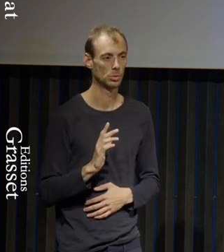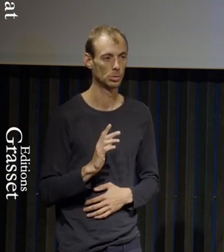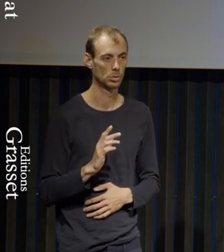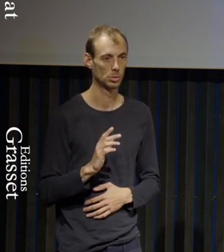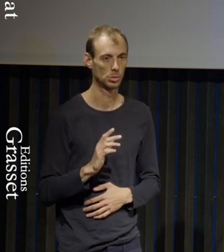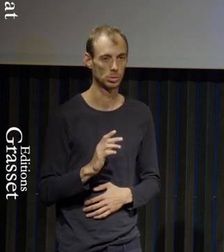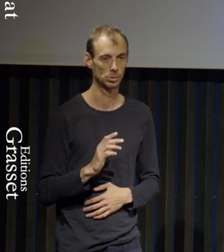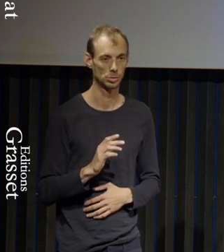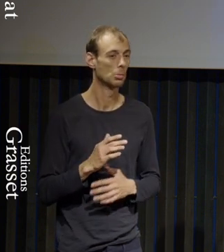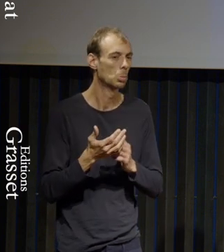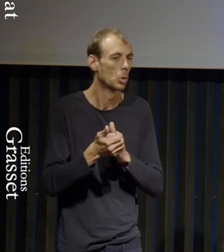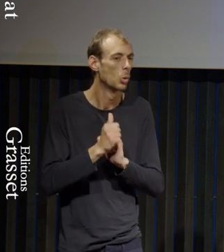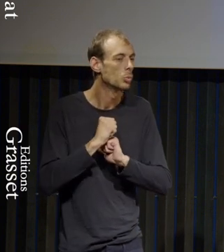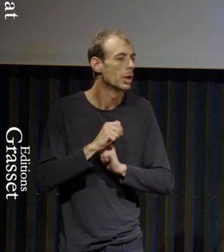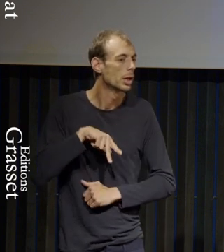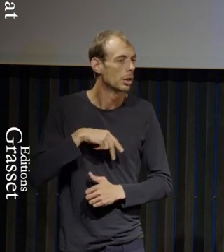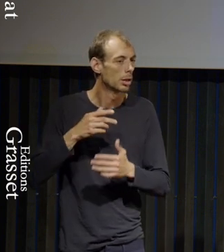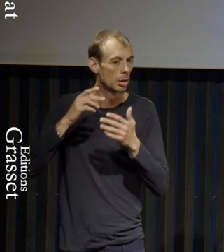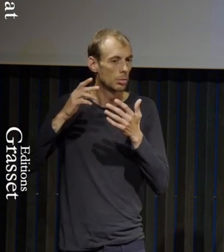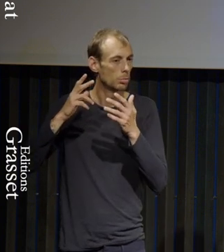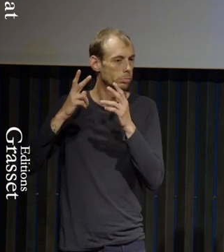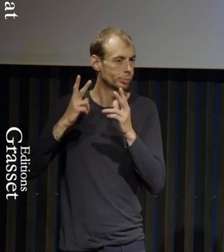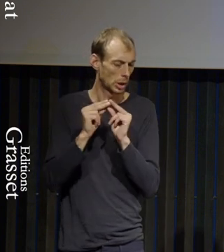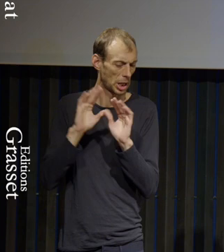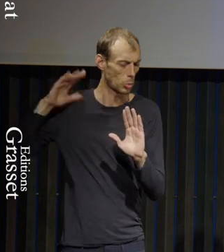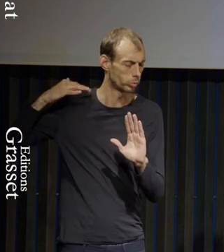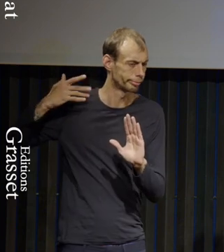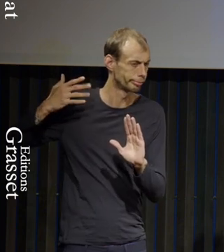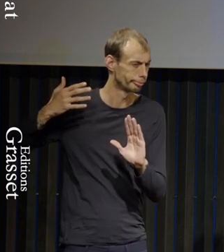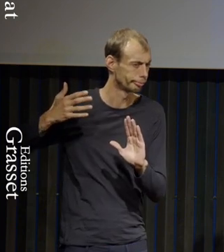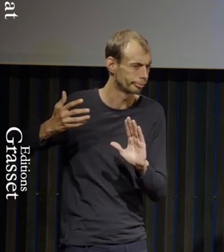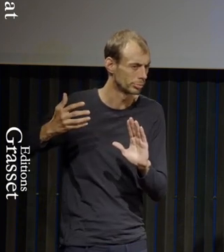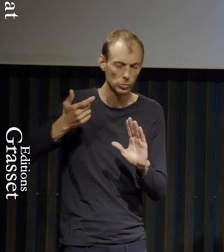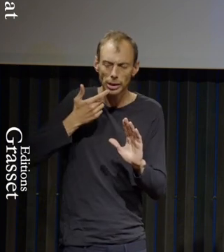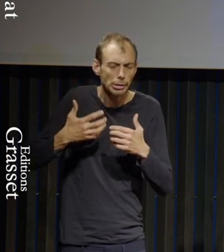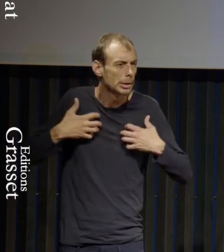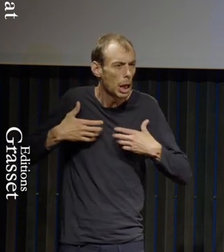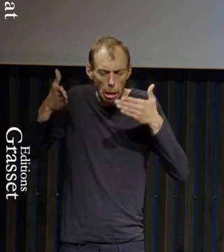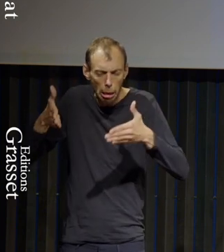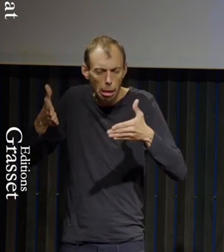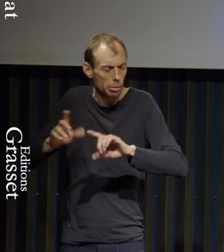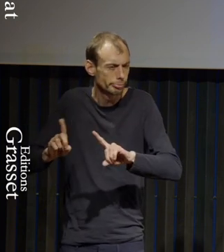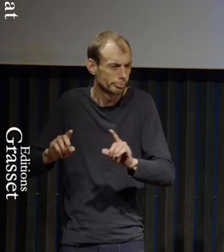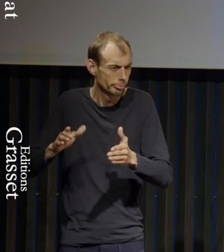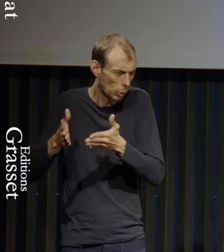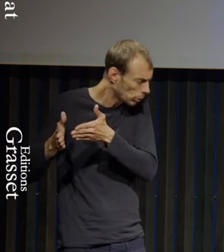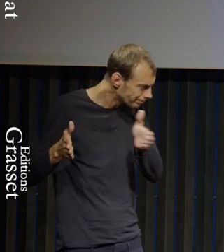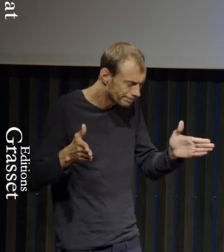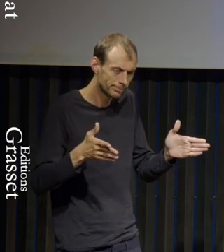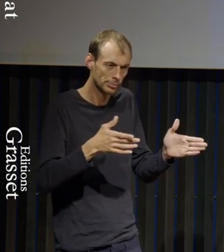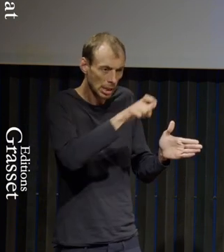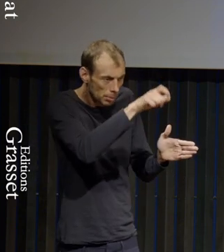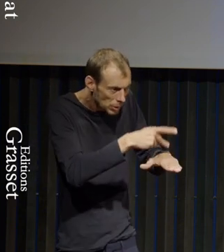rapidement, et qui, encore une fois, nécessite, au-delà des sciences, d'aller vraiment suivre la trajectoire des patients,